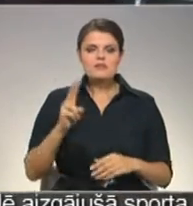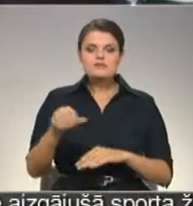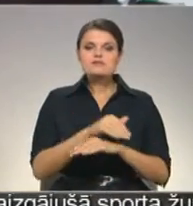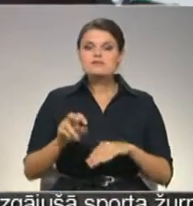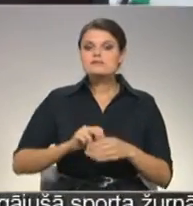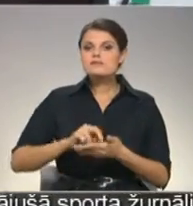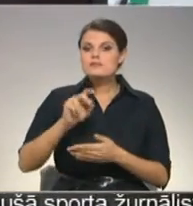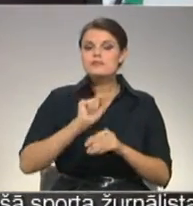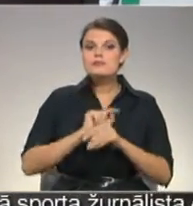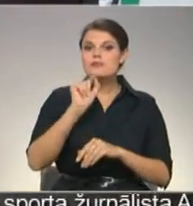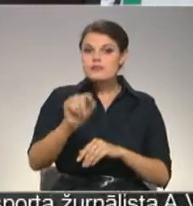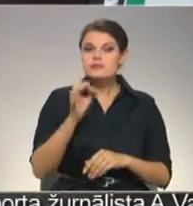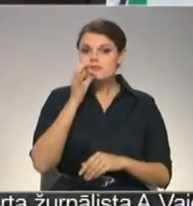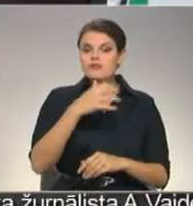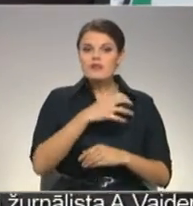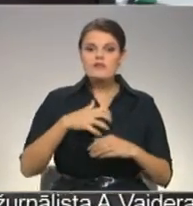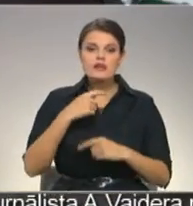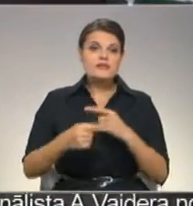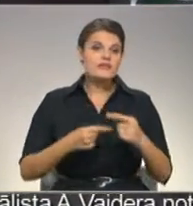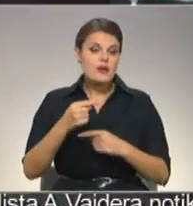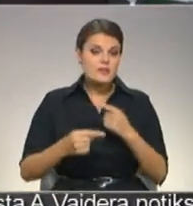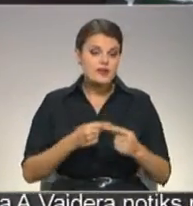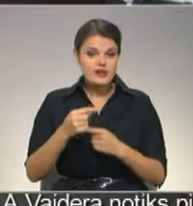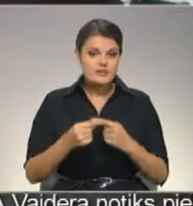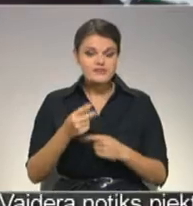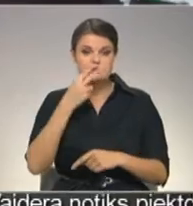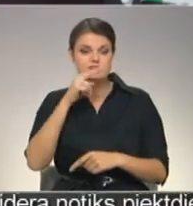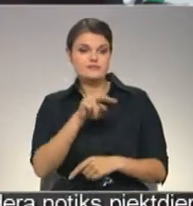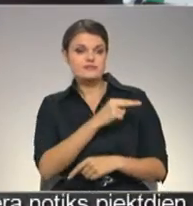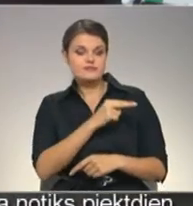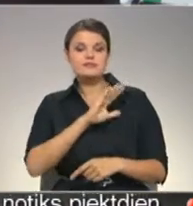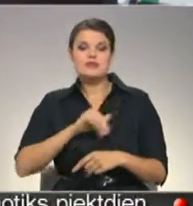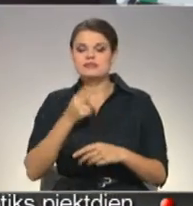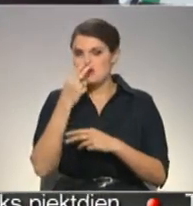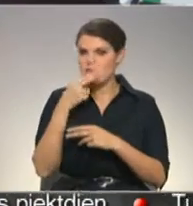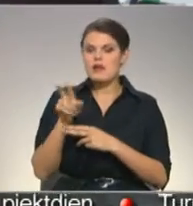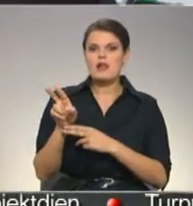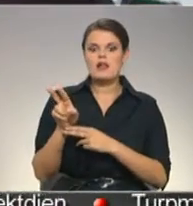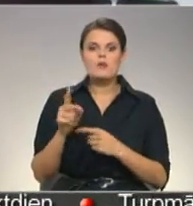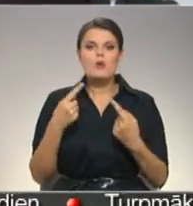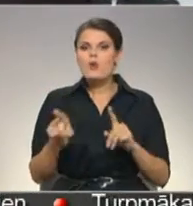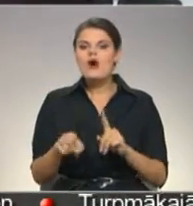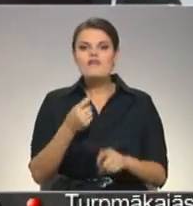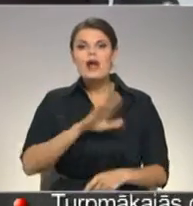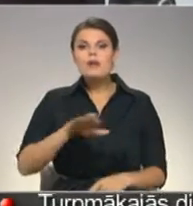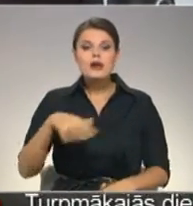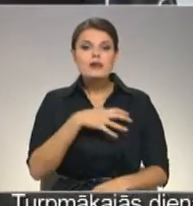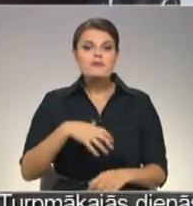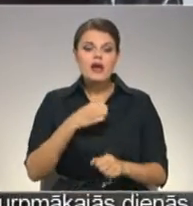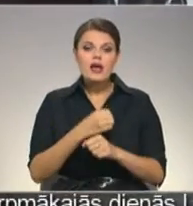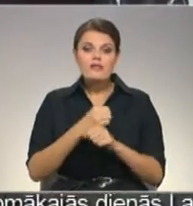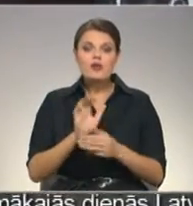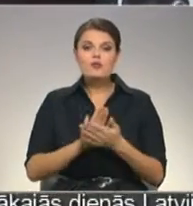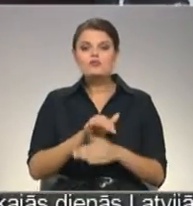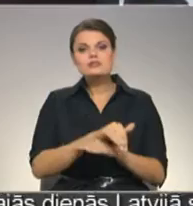jāšķērso? Jāpaskatās pa kreisi un tad pa labi. Ko vēl bērniem jāievēro uz ielas,